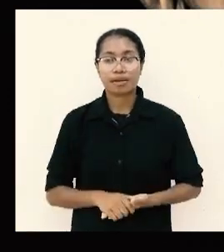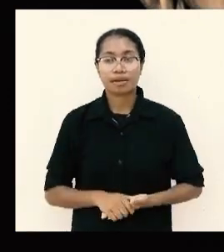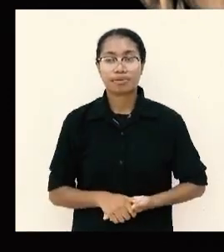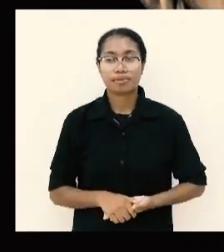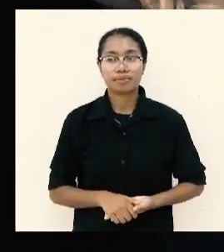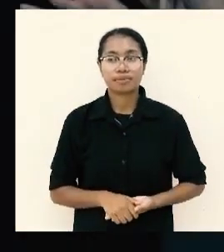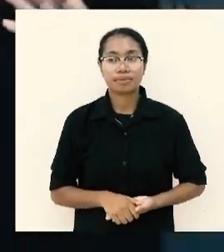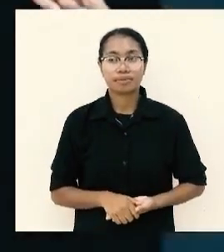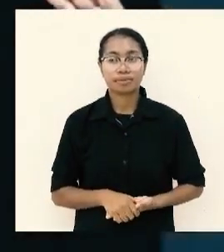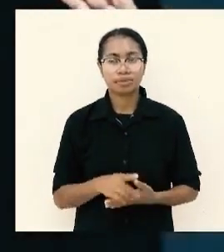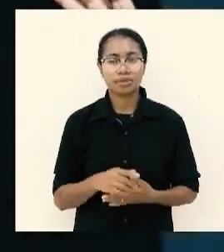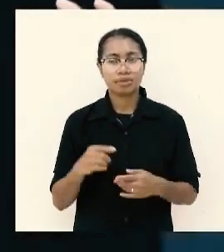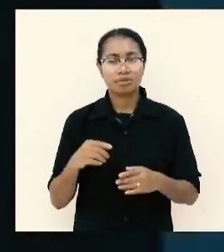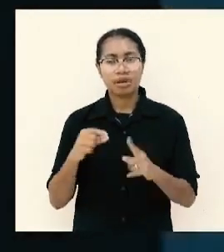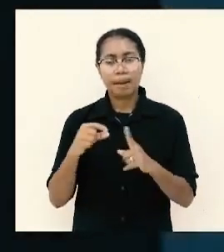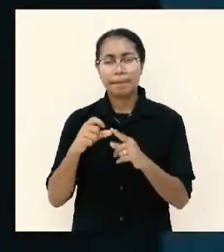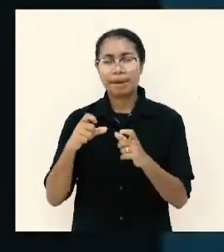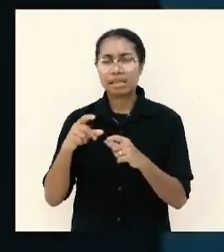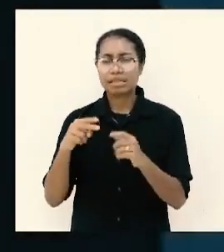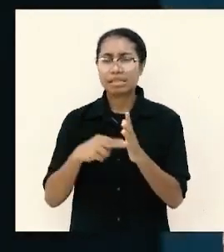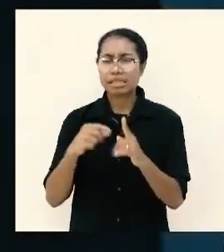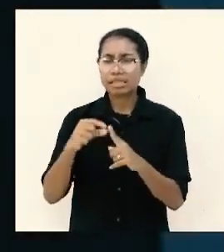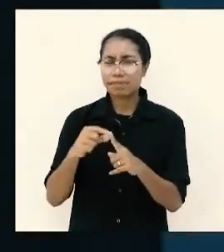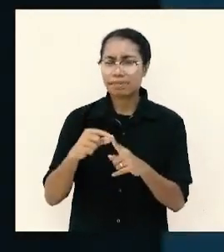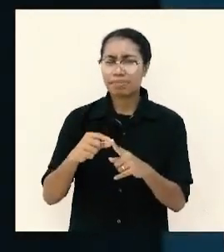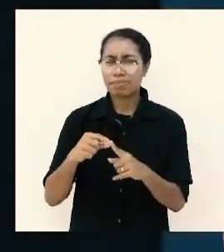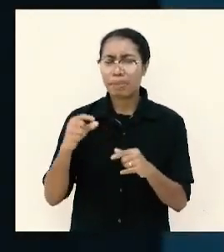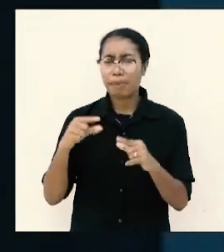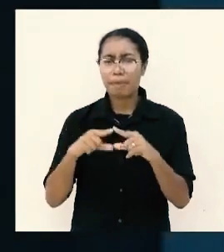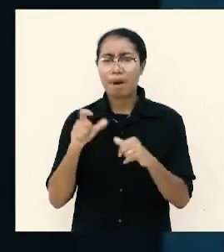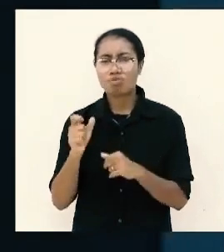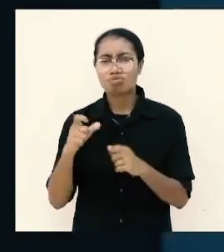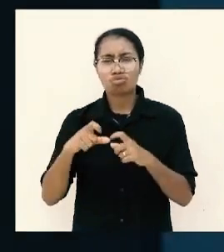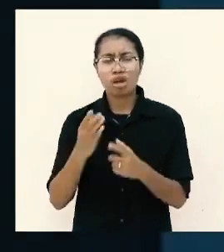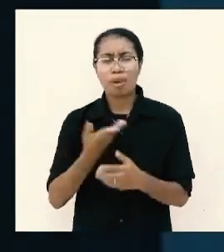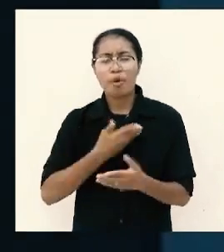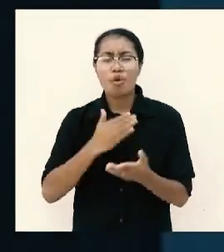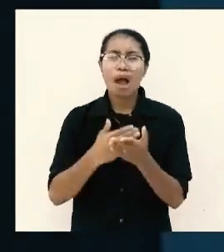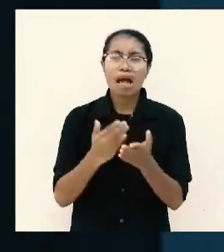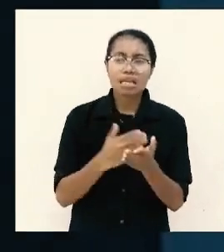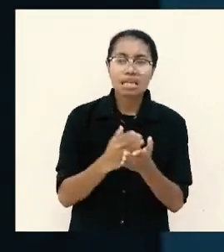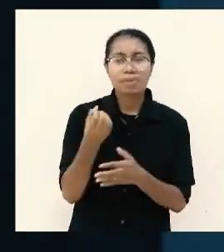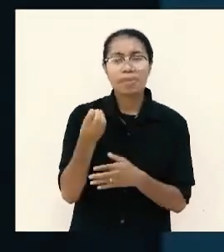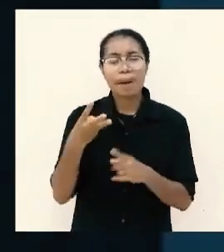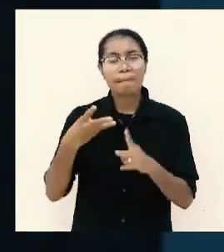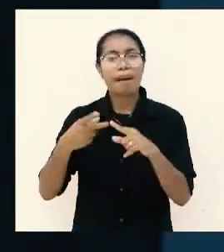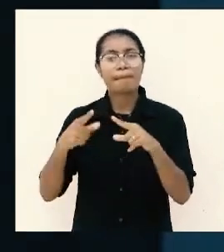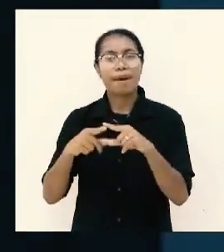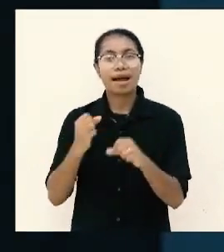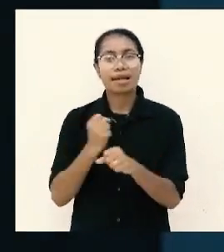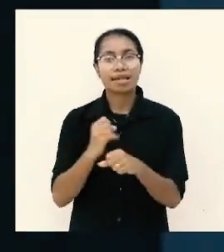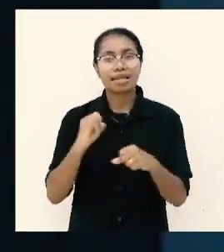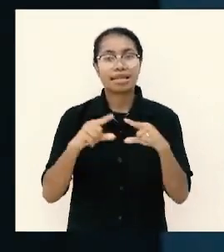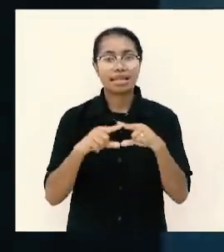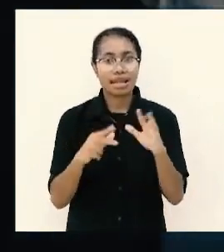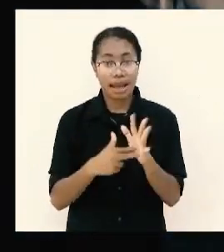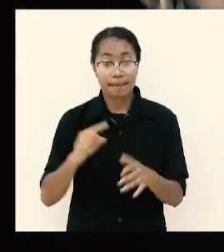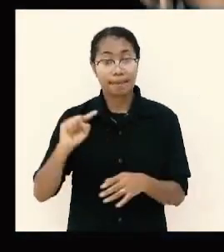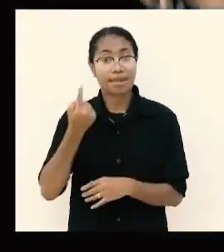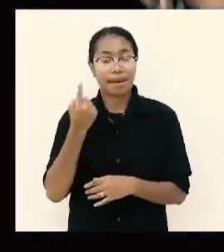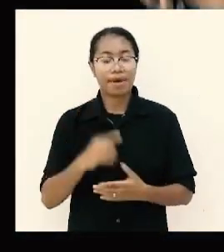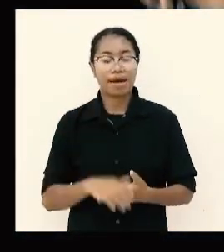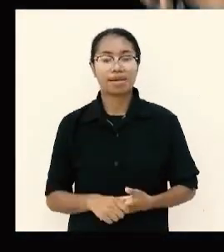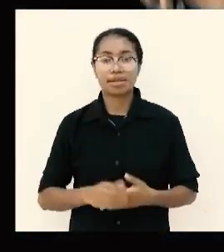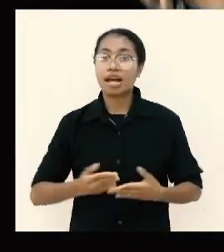prinsip Paulus dalam menjalani kehidupan ini saya mau bagi lagi jadi beberapa bagian pertama prinsip